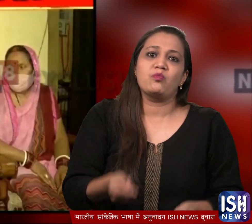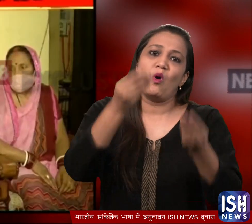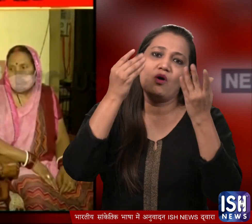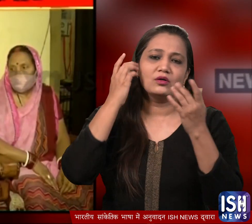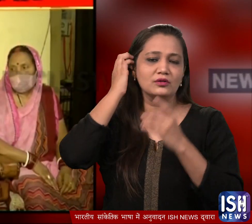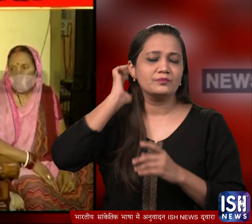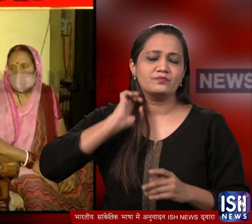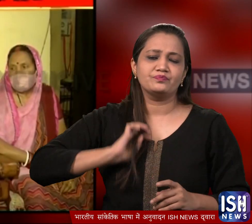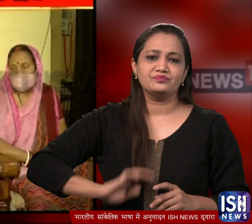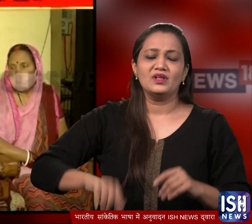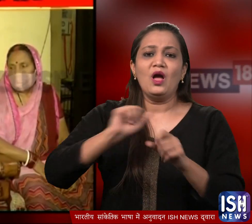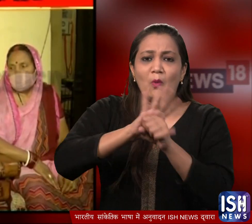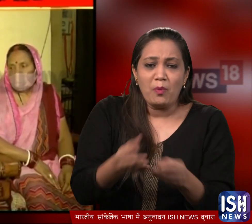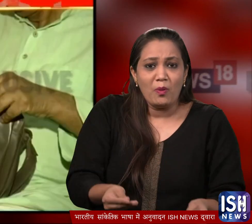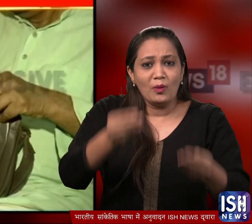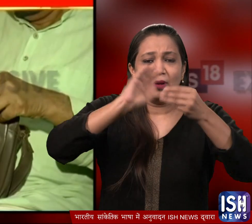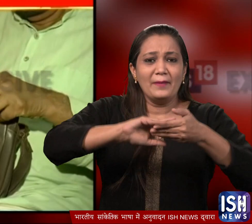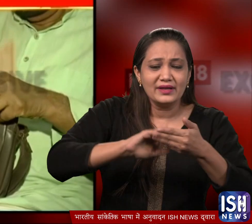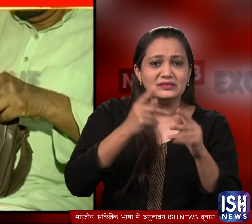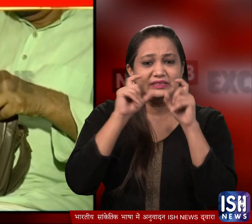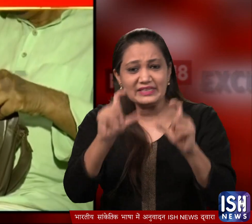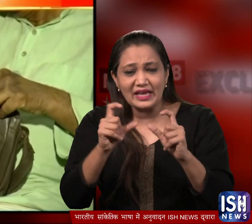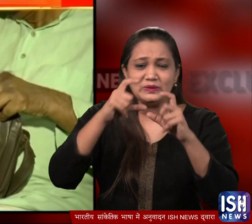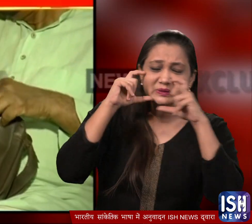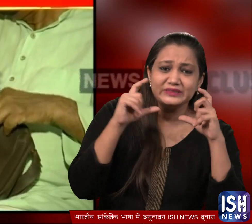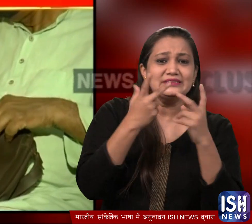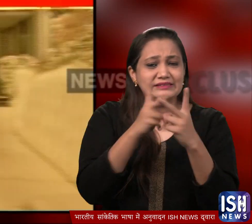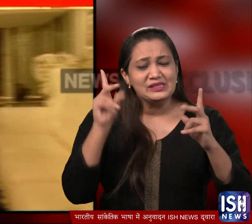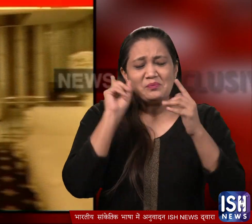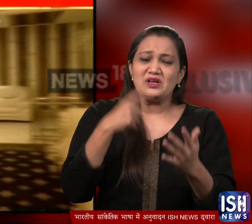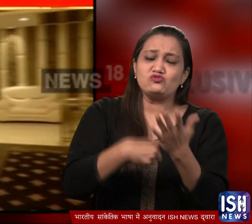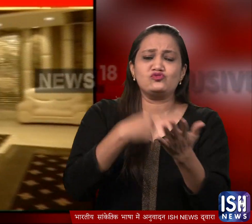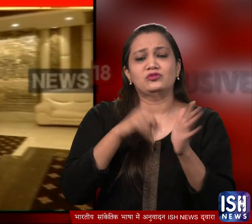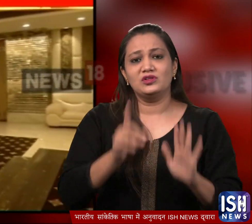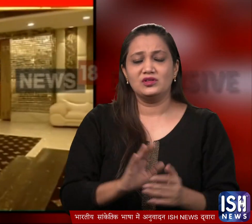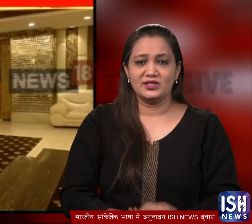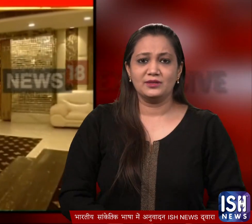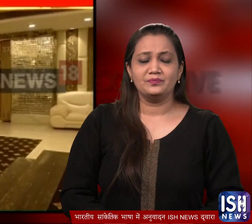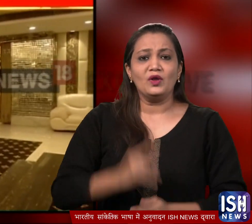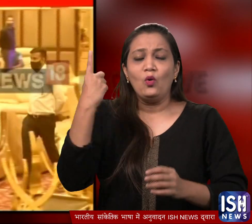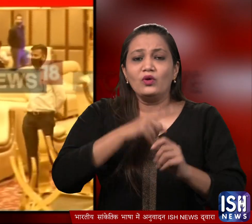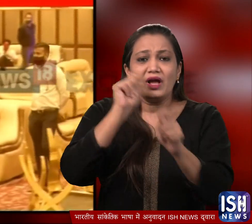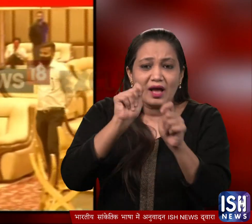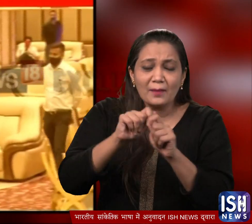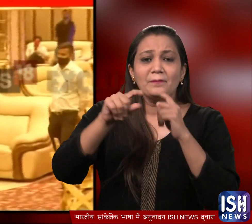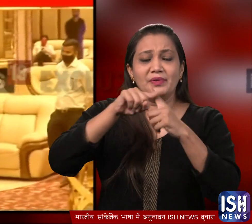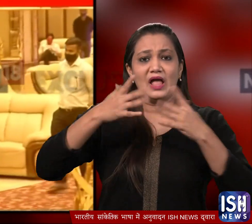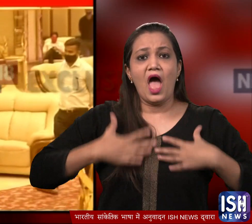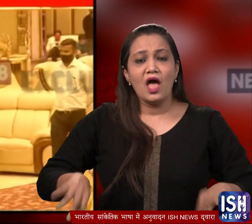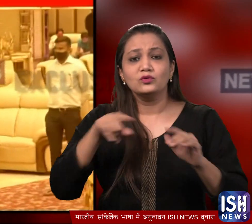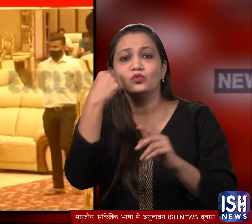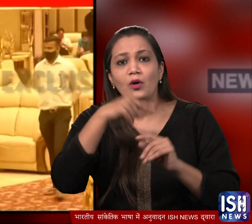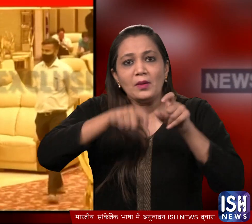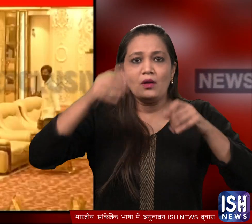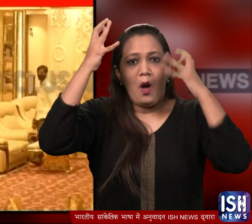गई है। कोरोना के तेजी से बढ़ते मरीजों के बीच शादी ब्याह में सावधानियों से ध्यान हटने का खतरा भी सबसे ज्यादा है। इसीलिए केवल काम धंधा ही नहीं